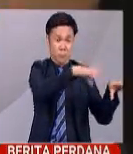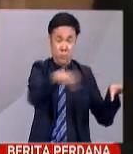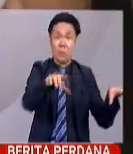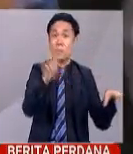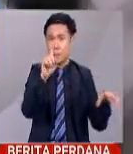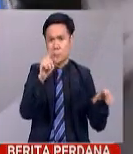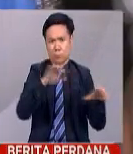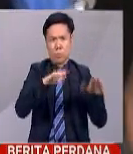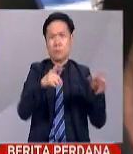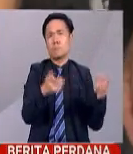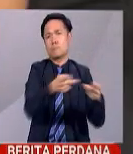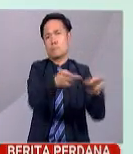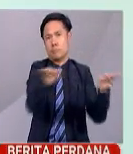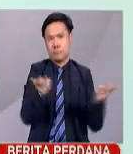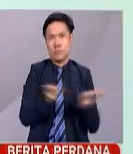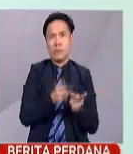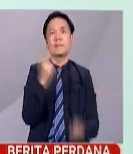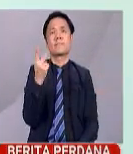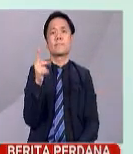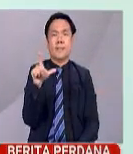Klang.